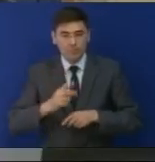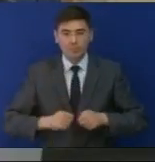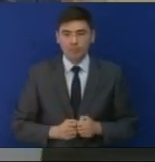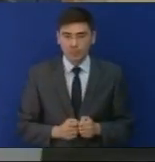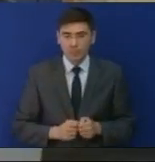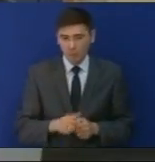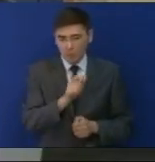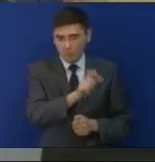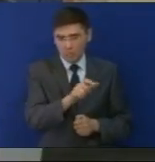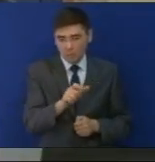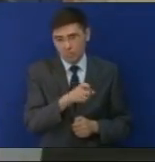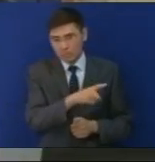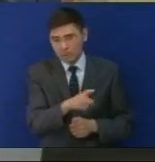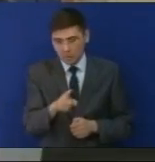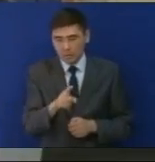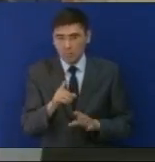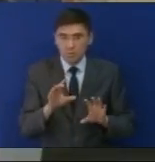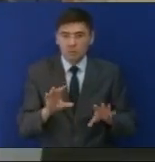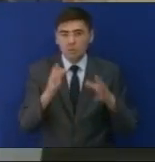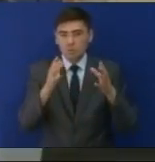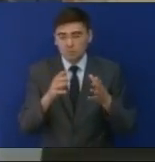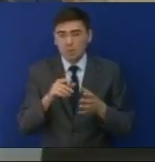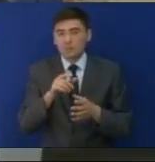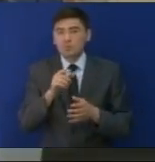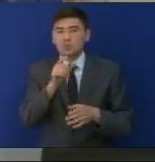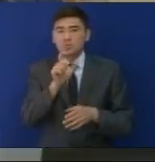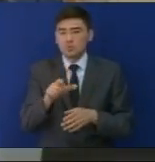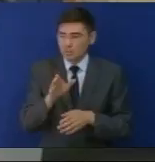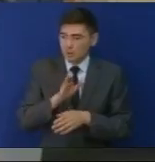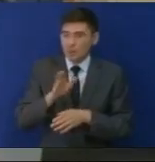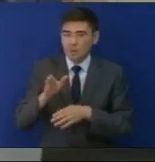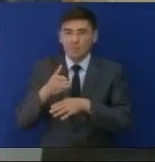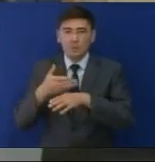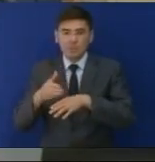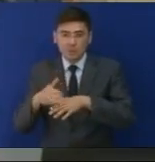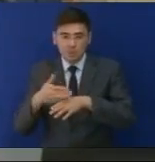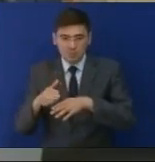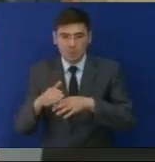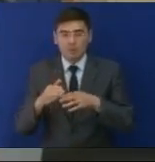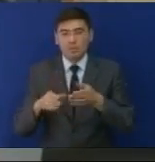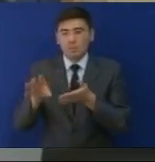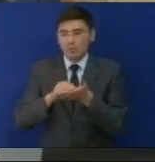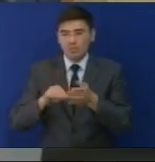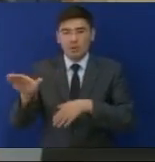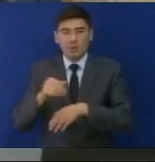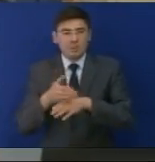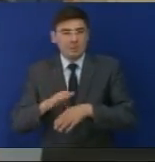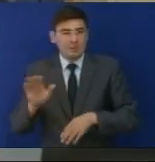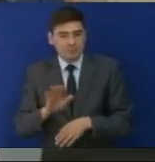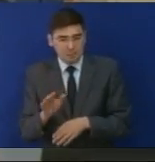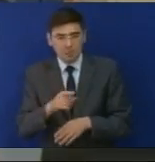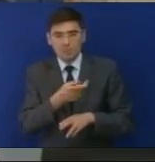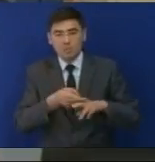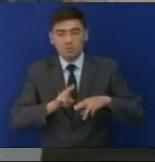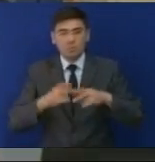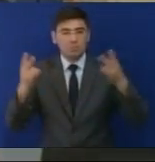Для того, чтобы не допустить необоснованного поступления и повторного обращения граждан к погашению из фонда проблемных кредитов, а также банков, финансовых организаций,